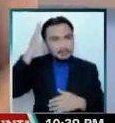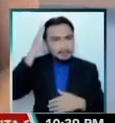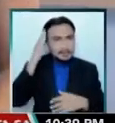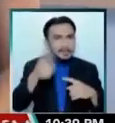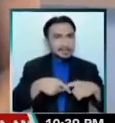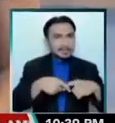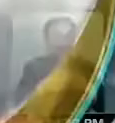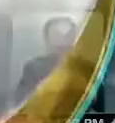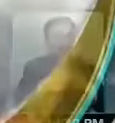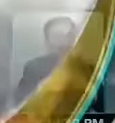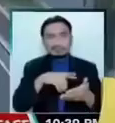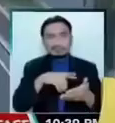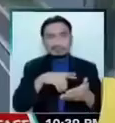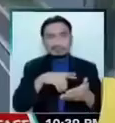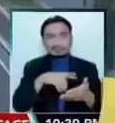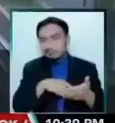Bon Aquino.